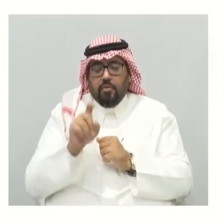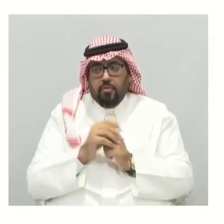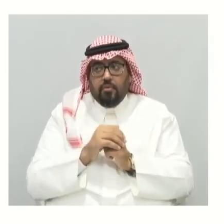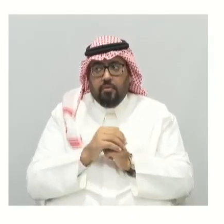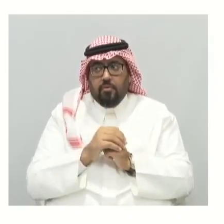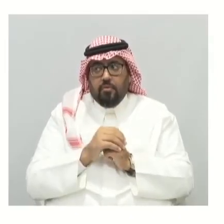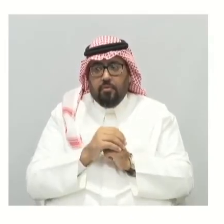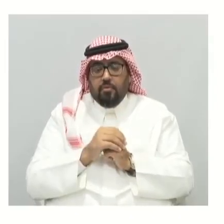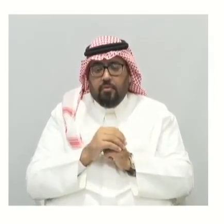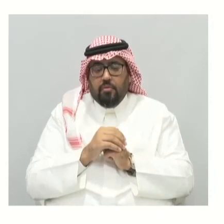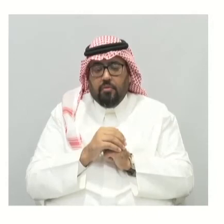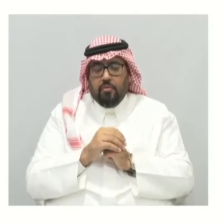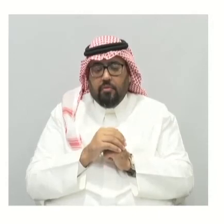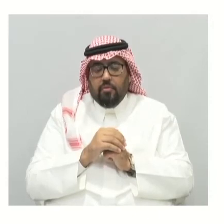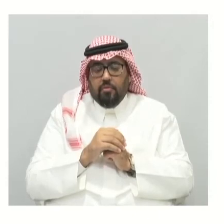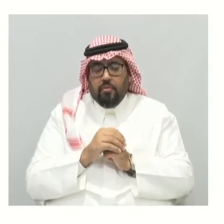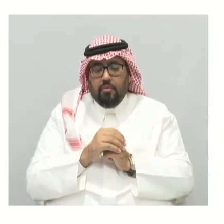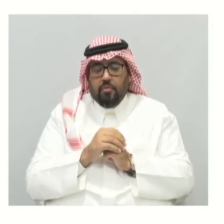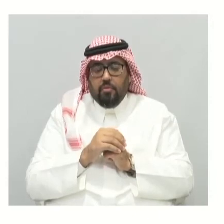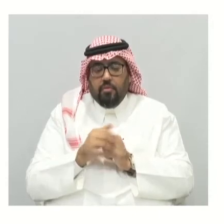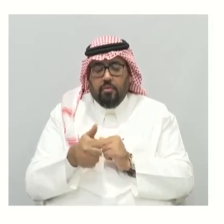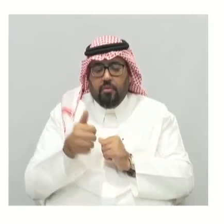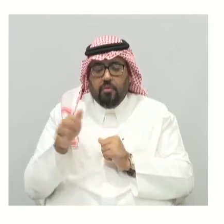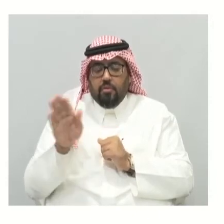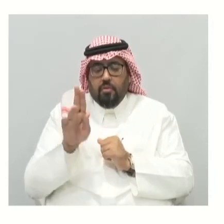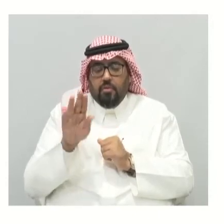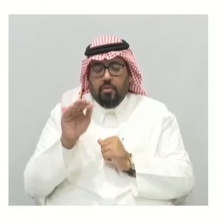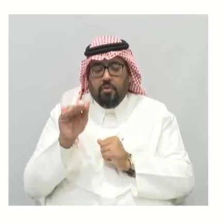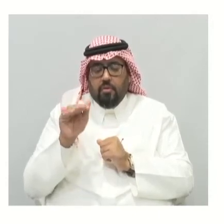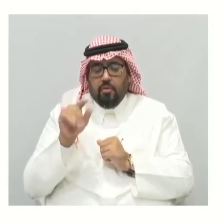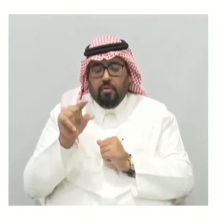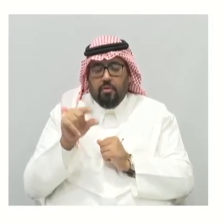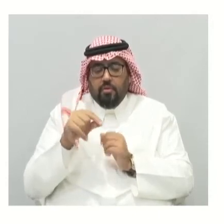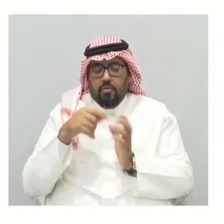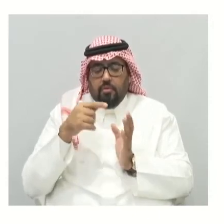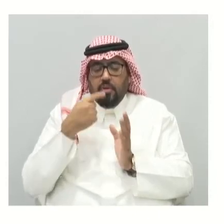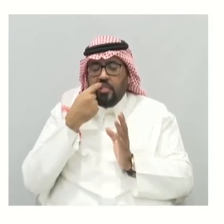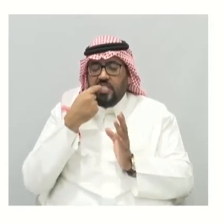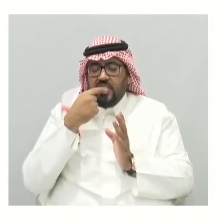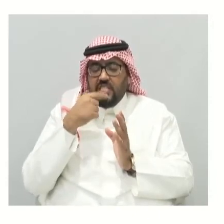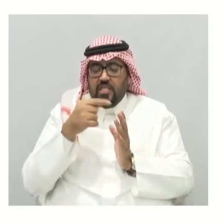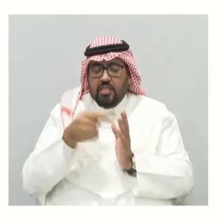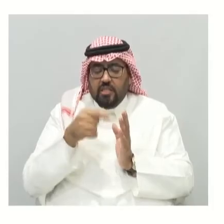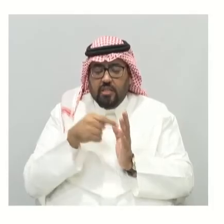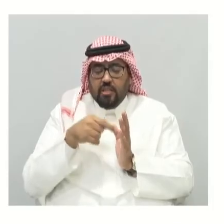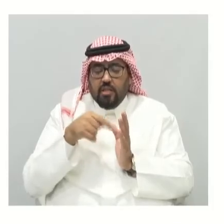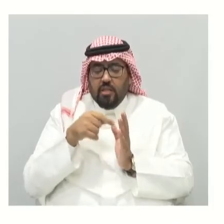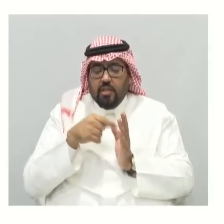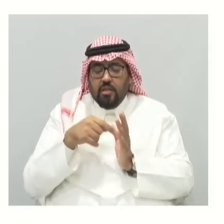هنا يقول استخدم عودا او اعواد خشبيه لتحريك